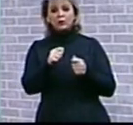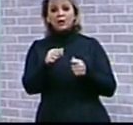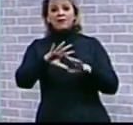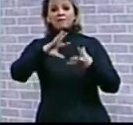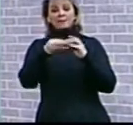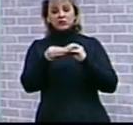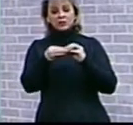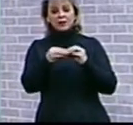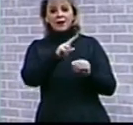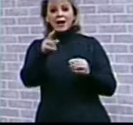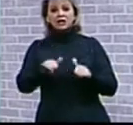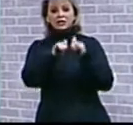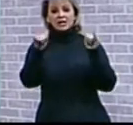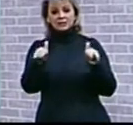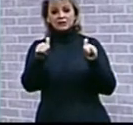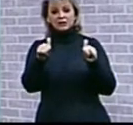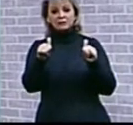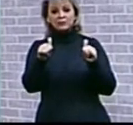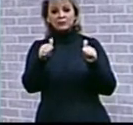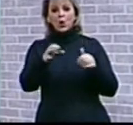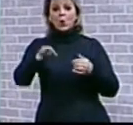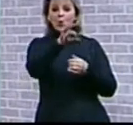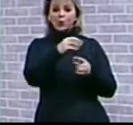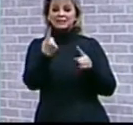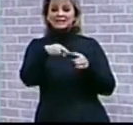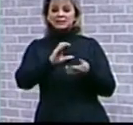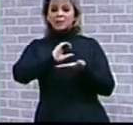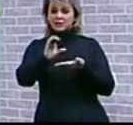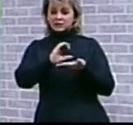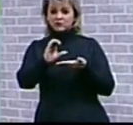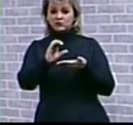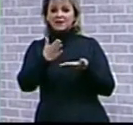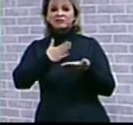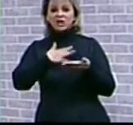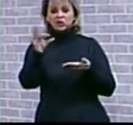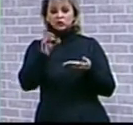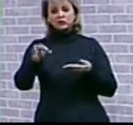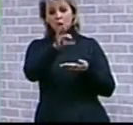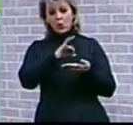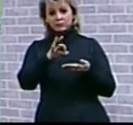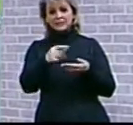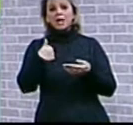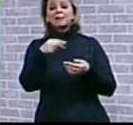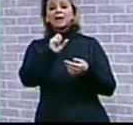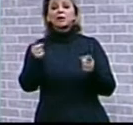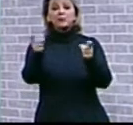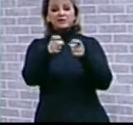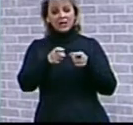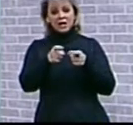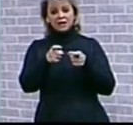вообще, как развита область этого производства в нашей Ростовской области. Ну, мы как бы